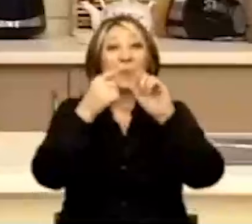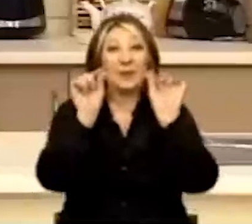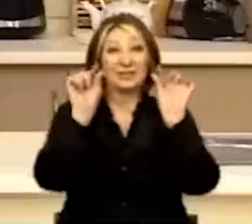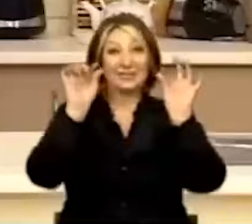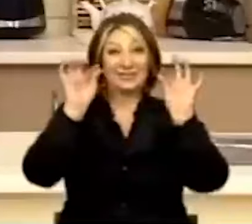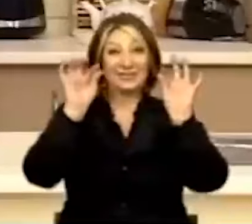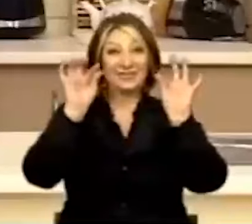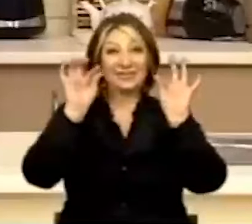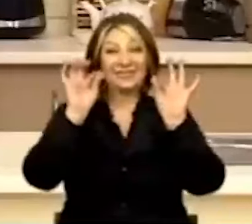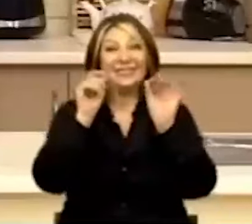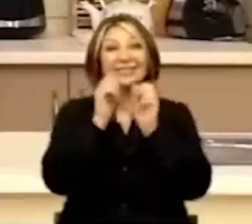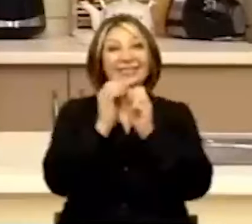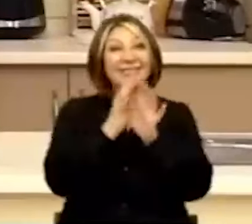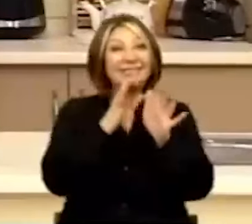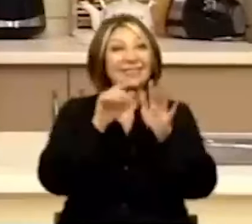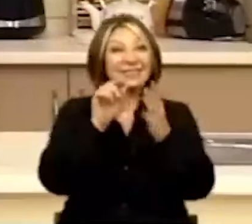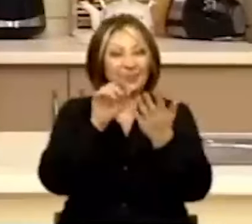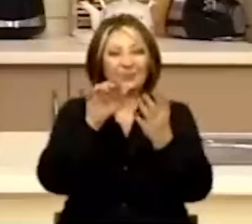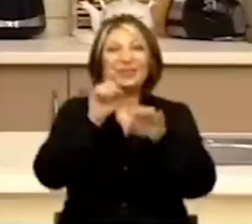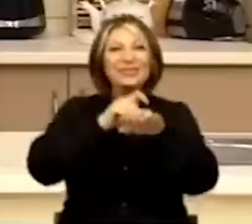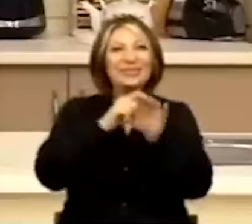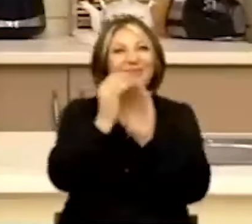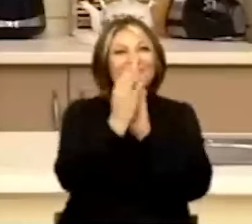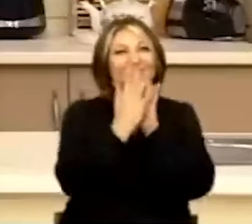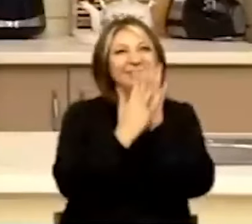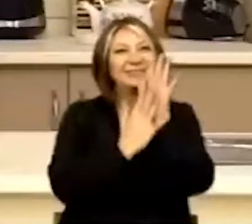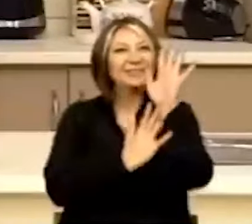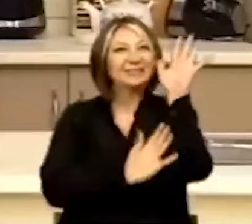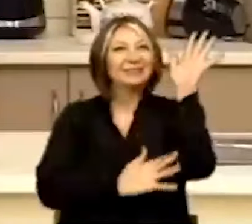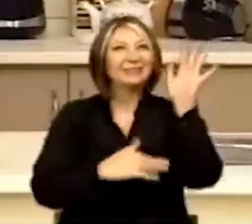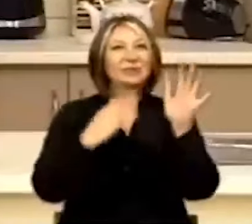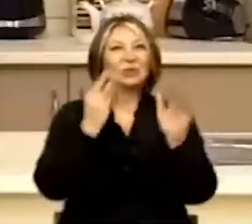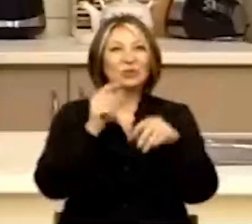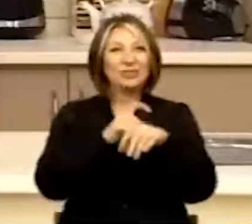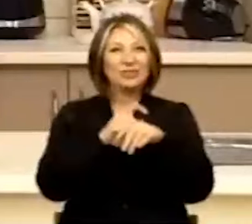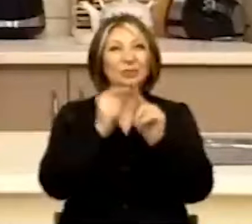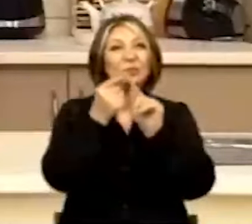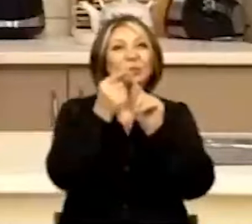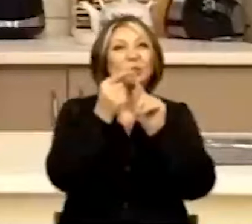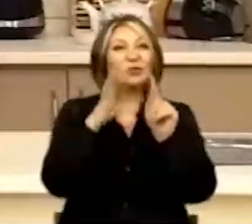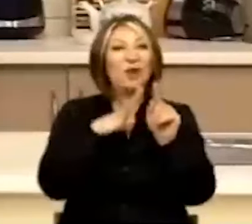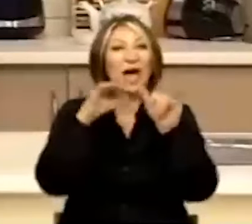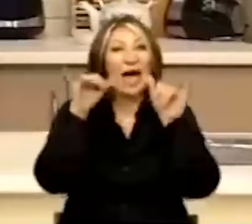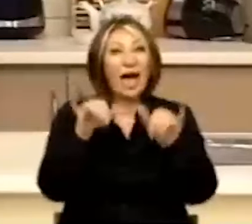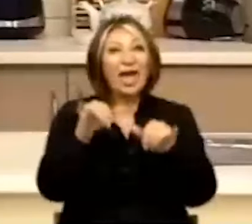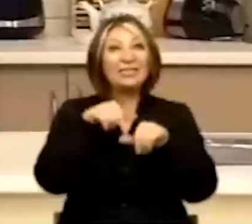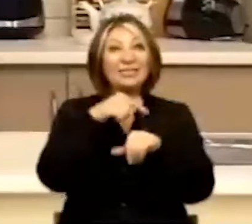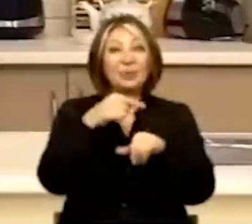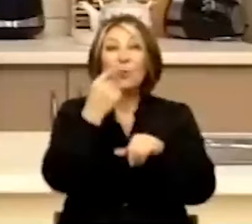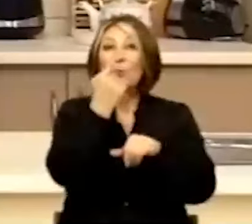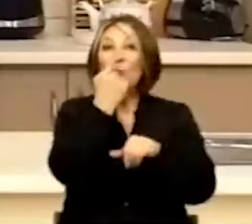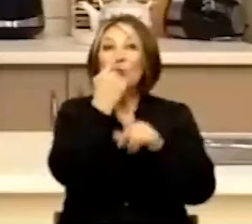uçlarımızda serotonin salgısını uyanan çok sayıda sinir hocu var. Aynı şekilde